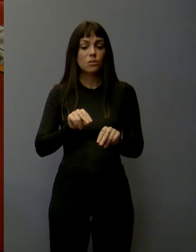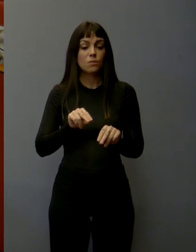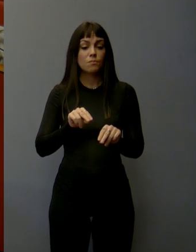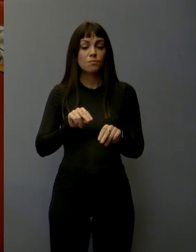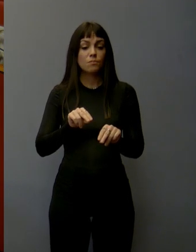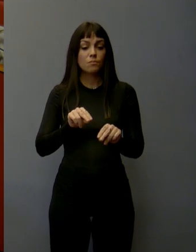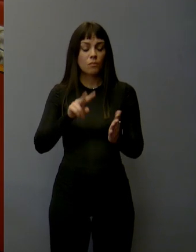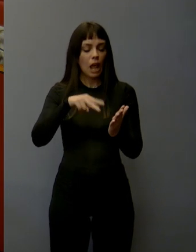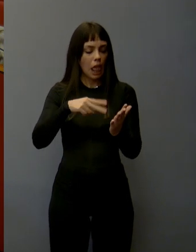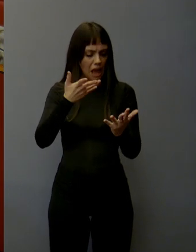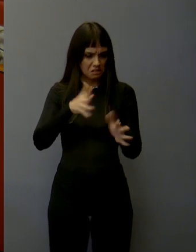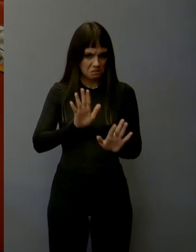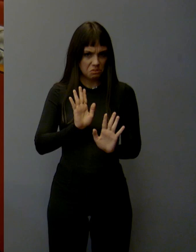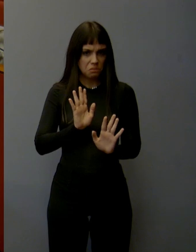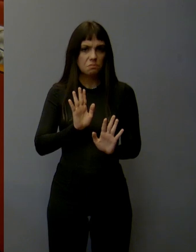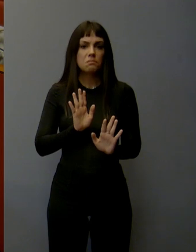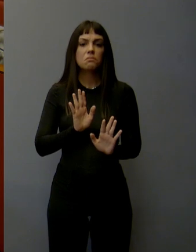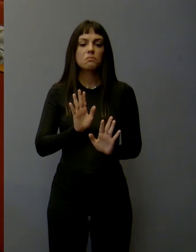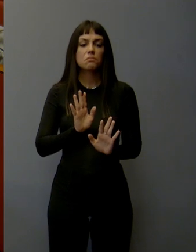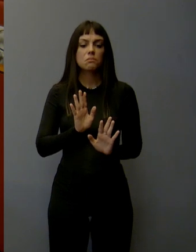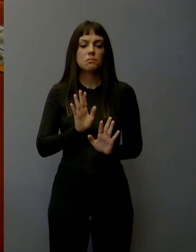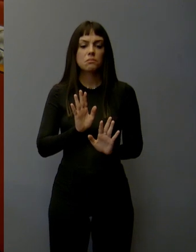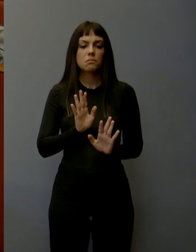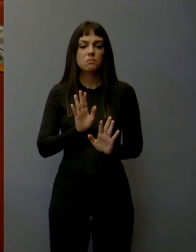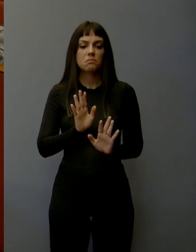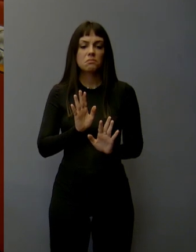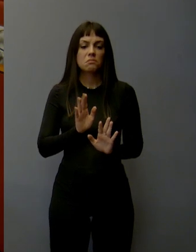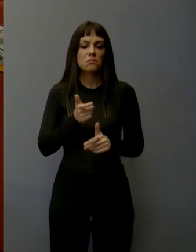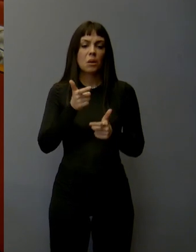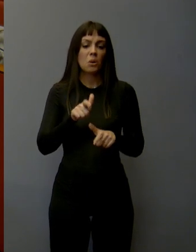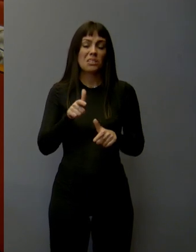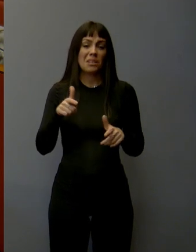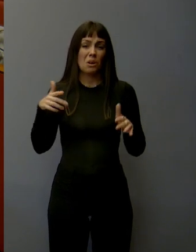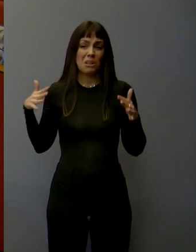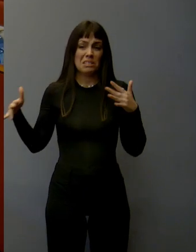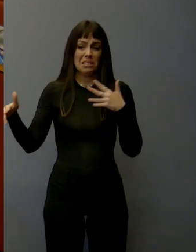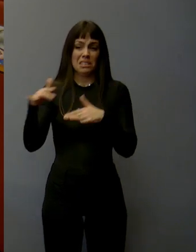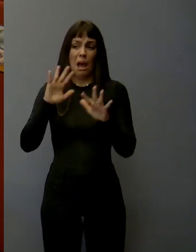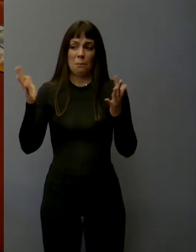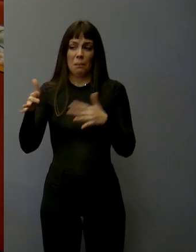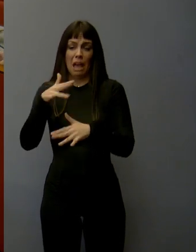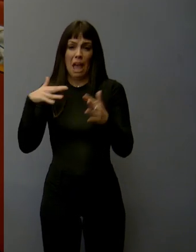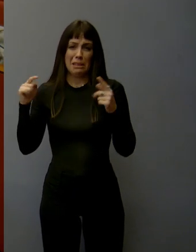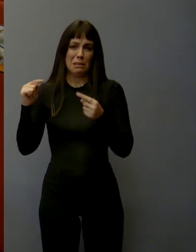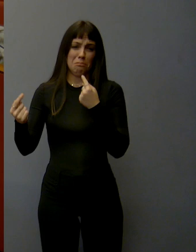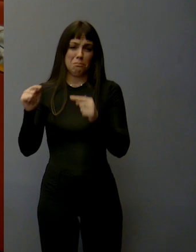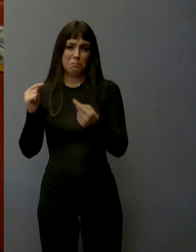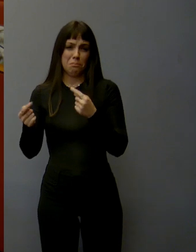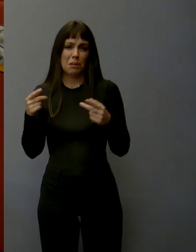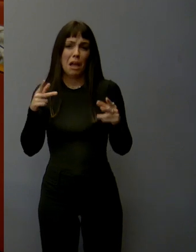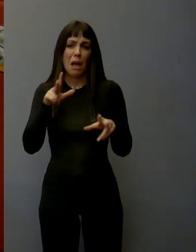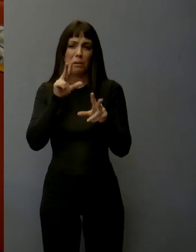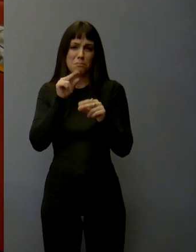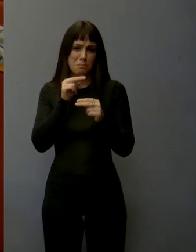lo diamo per letto perché tanto in questo clima non possiamo parlare e credo che non sia